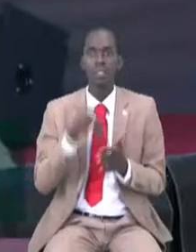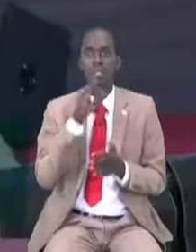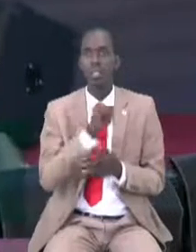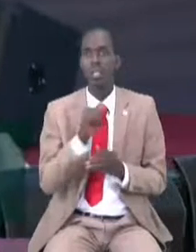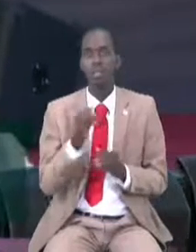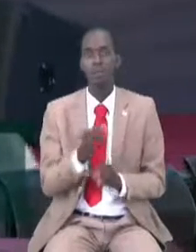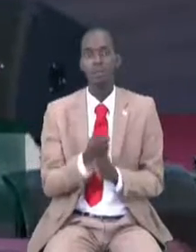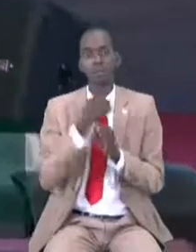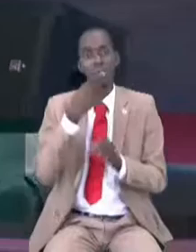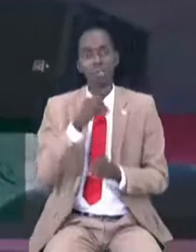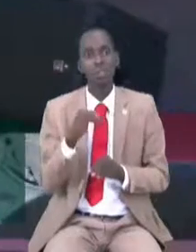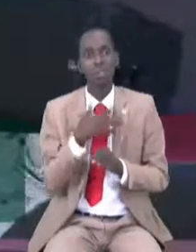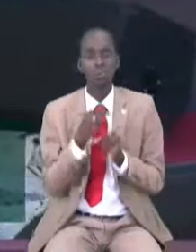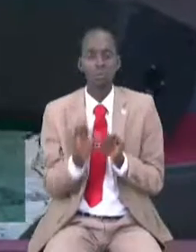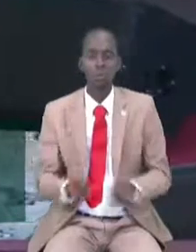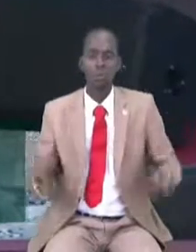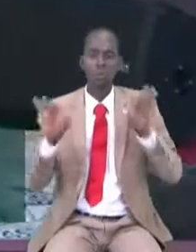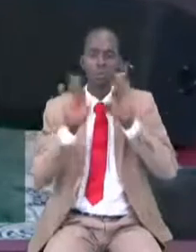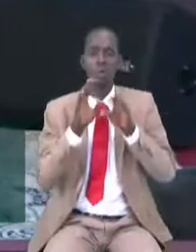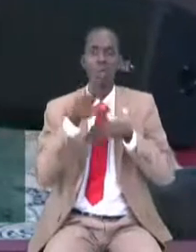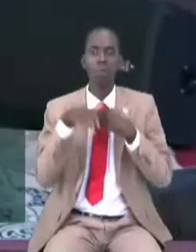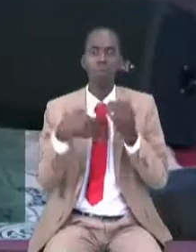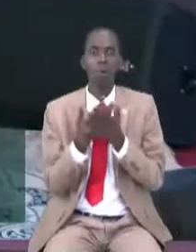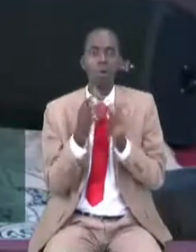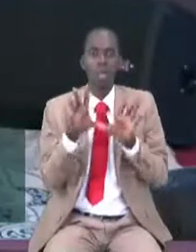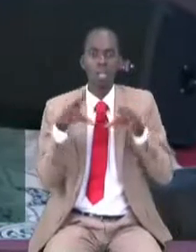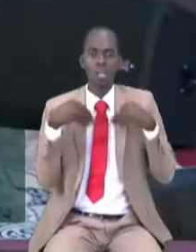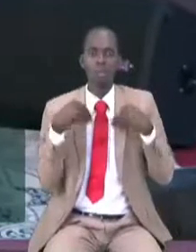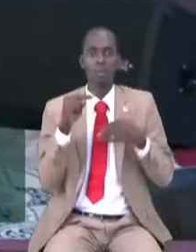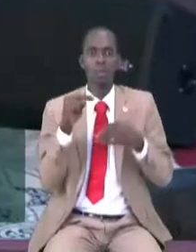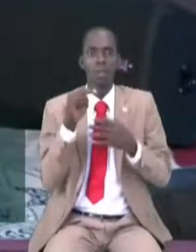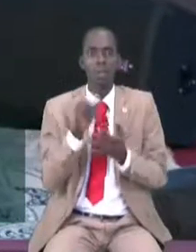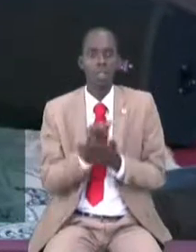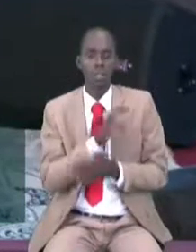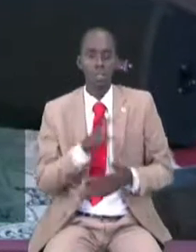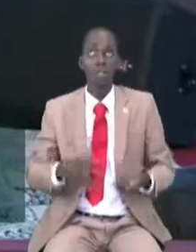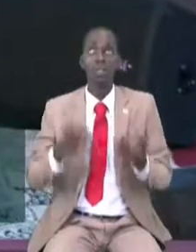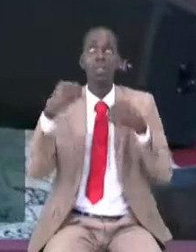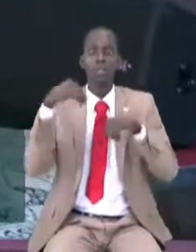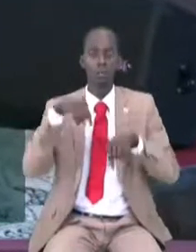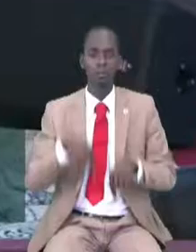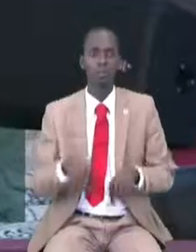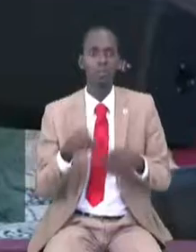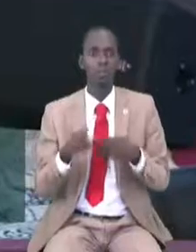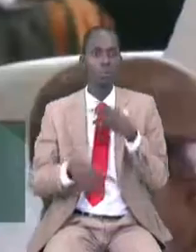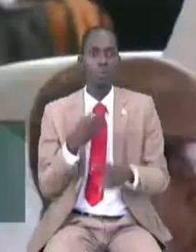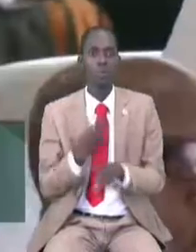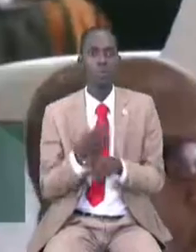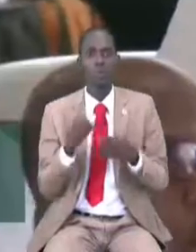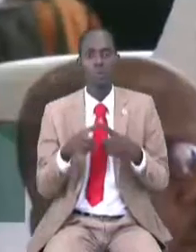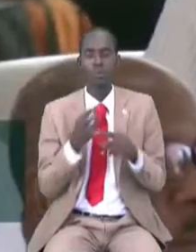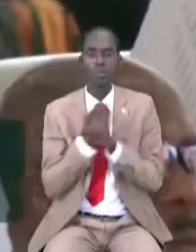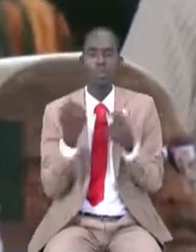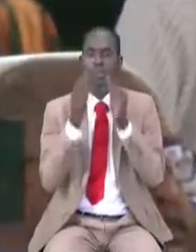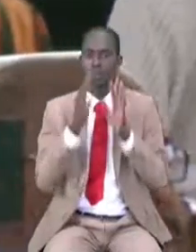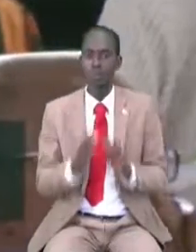et entièrement digne d'être reçue que Jésus-Christ est venu dans le monde pour sauver les pécheurs dont je suis le premier.